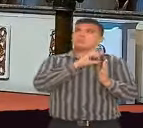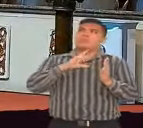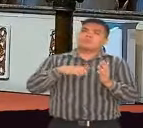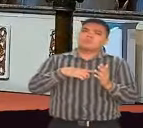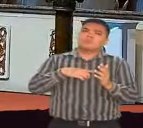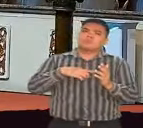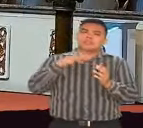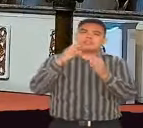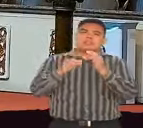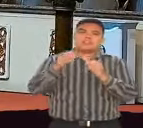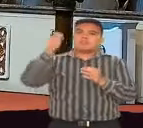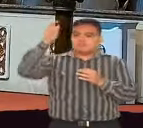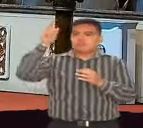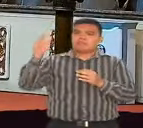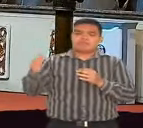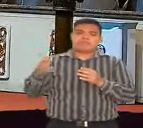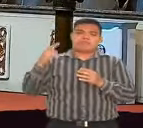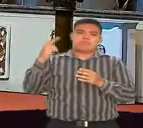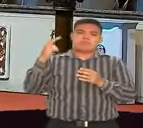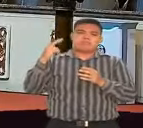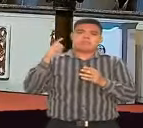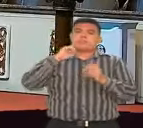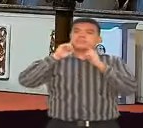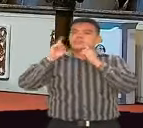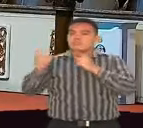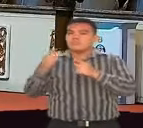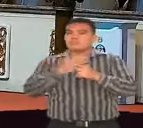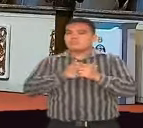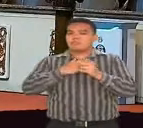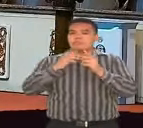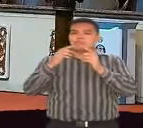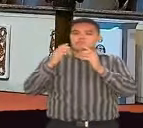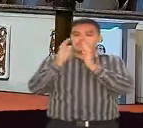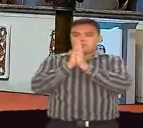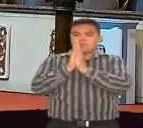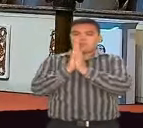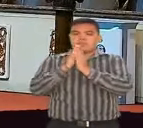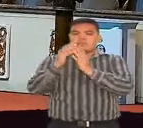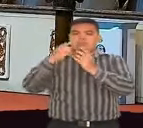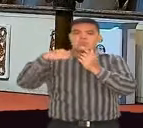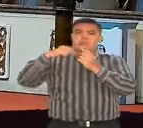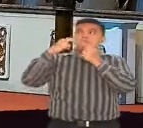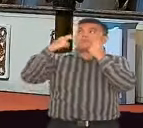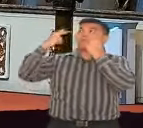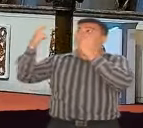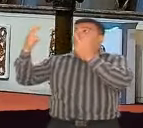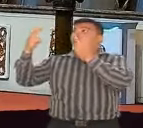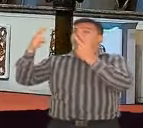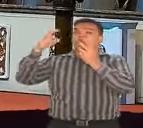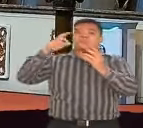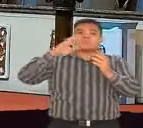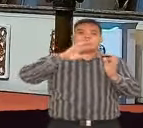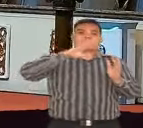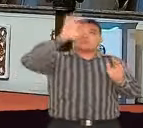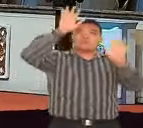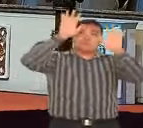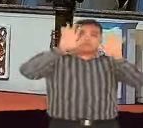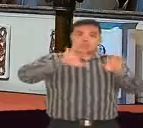Lord, kung tubagon ko nimo, okay. Kung di sad, okay ra sad. In Jesus' name, amen. When I looked up in the sky, there was a